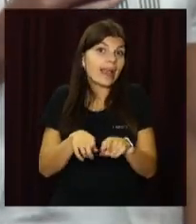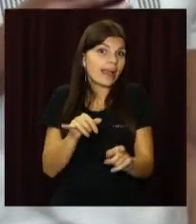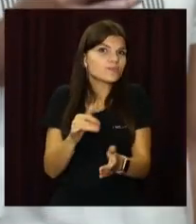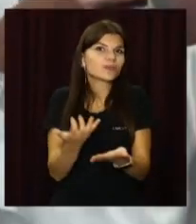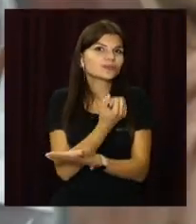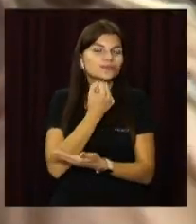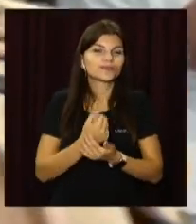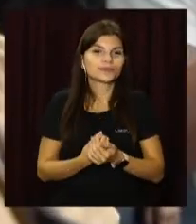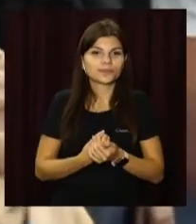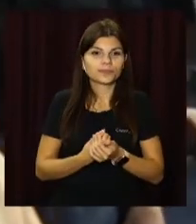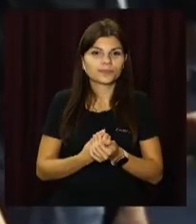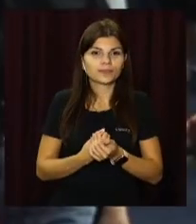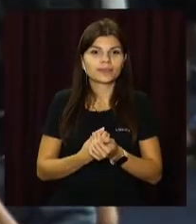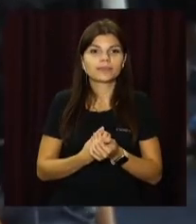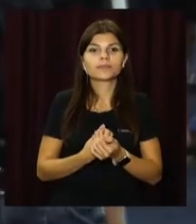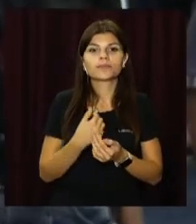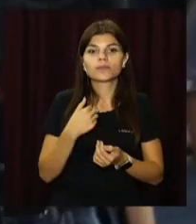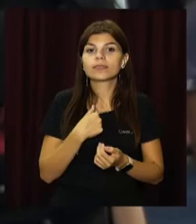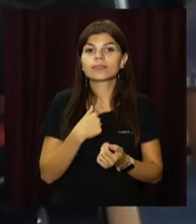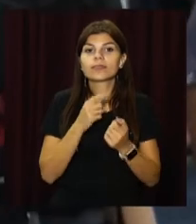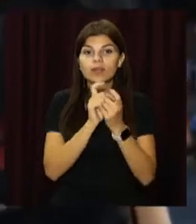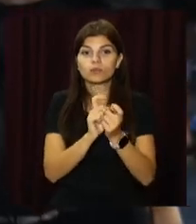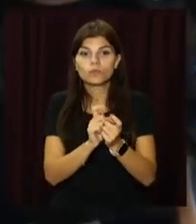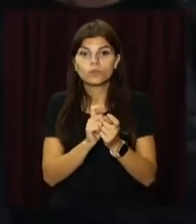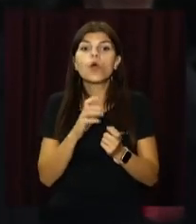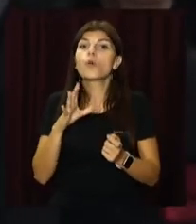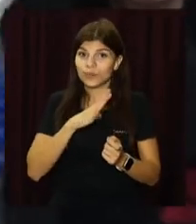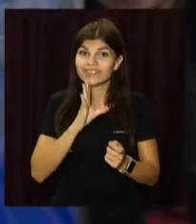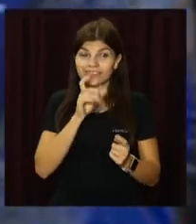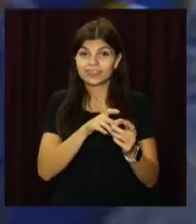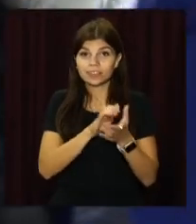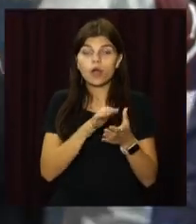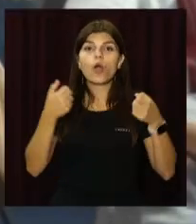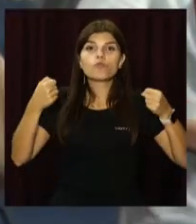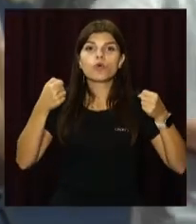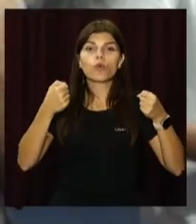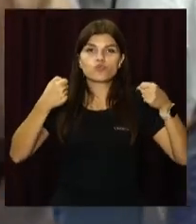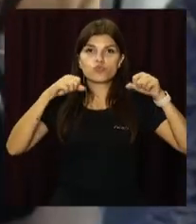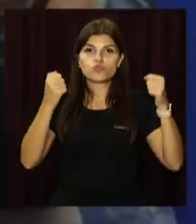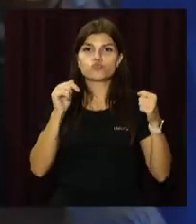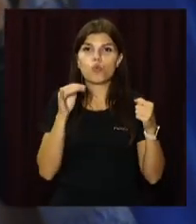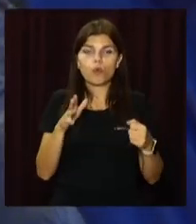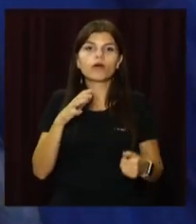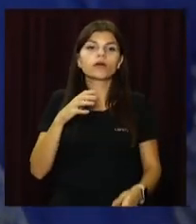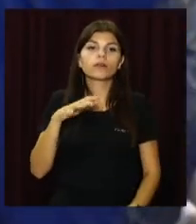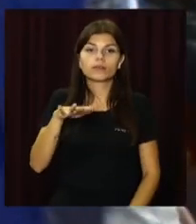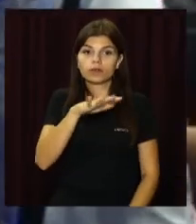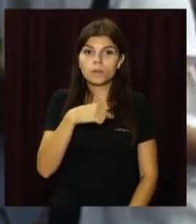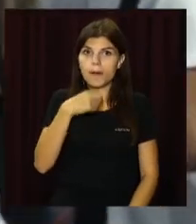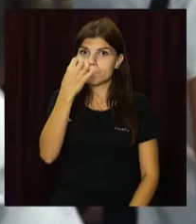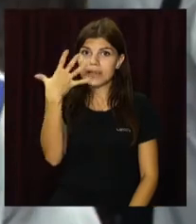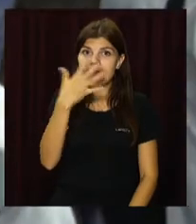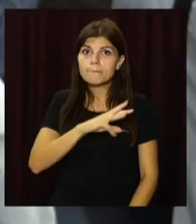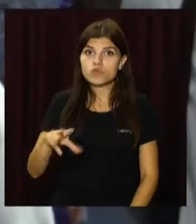вже раз боролася. Це на Кубці України по взрослим. Я виграла, але ми 15 минут